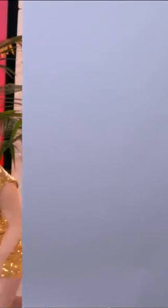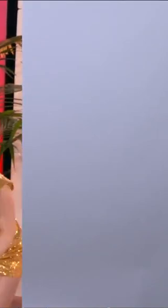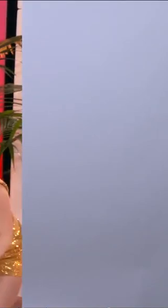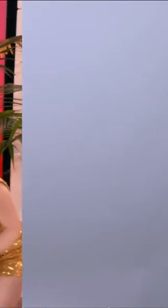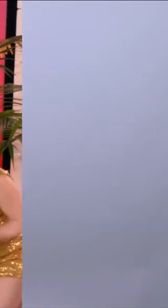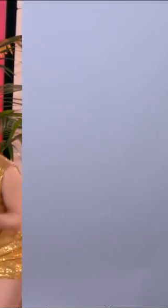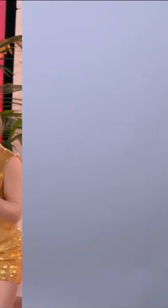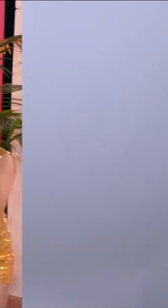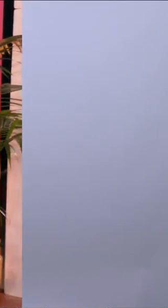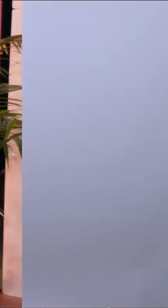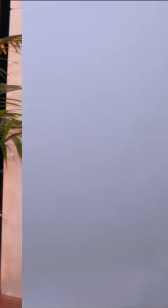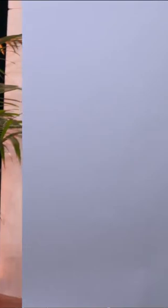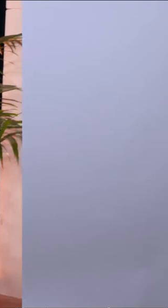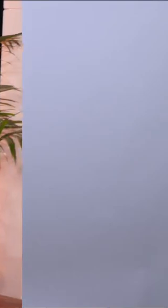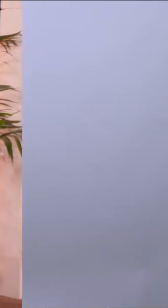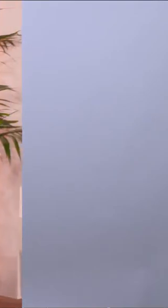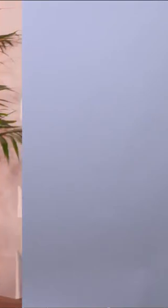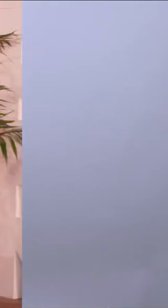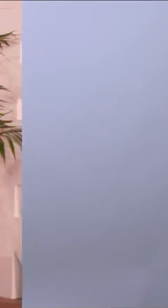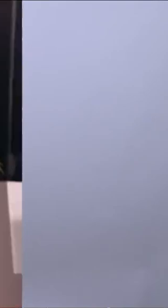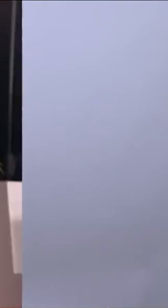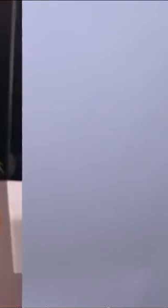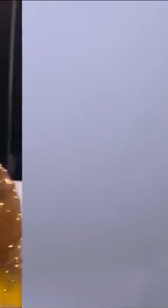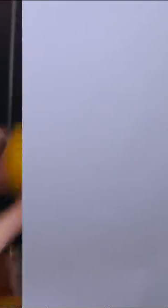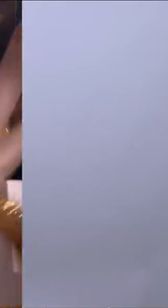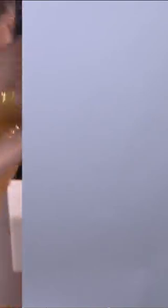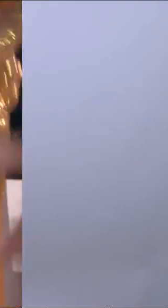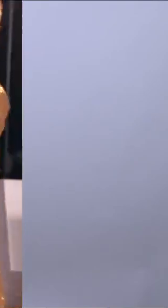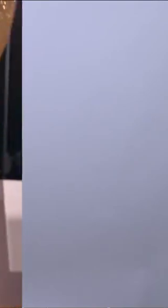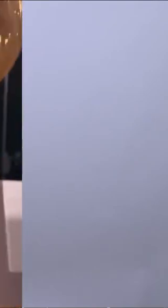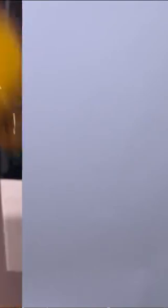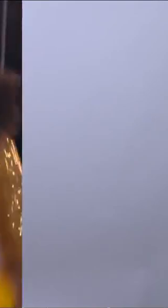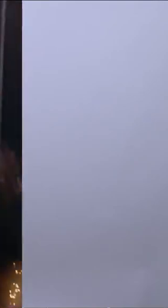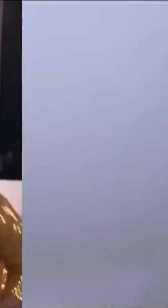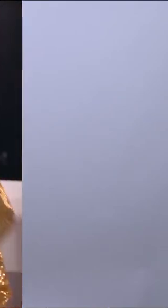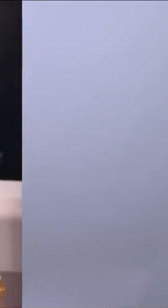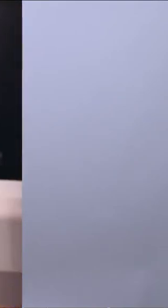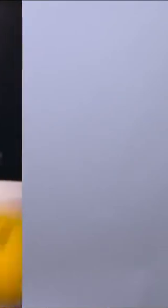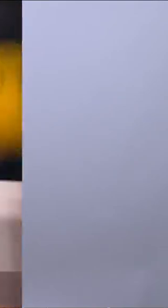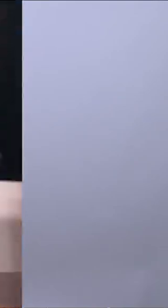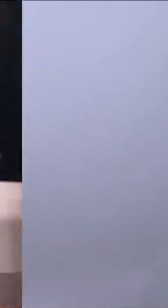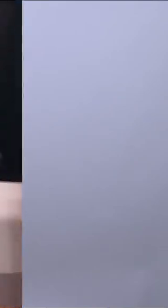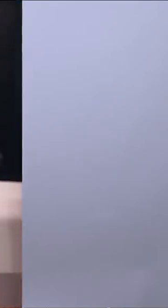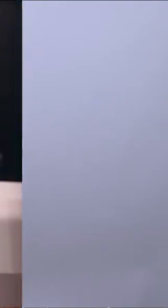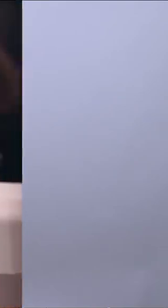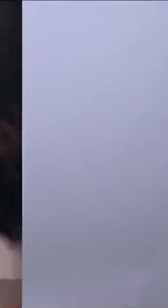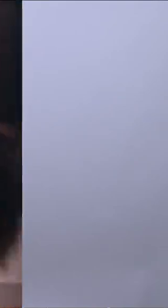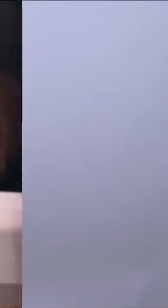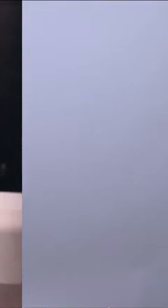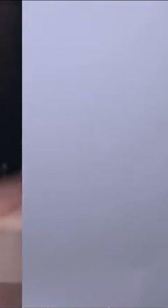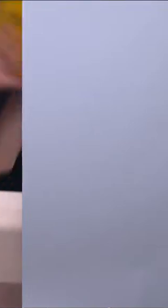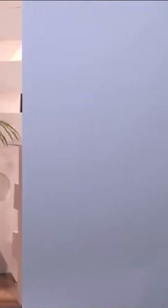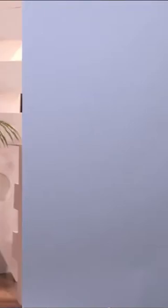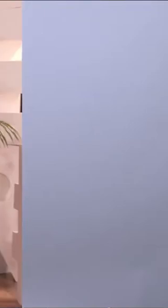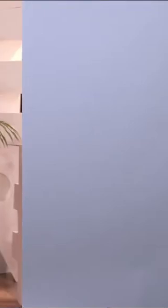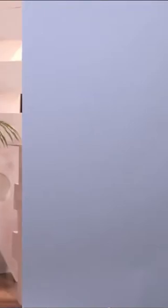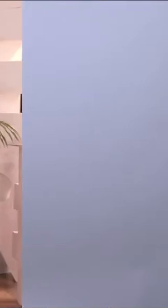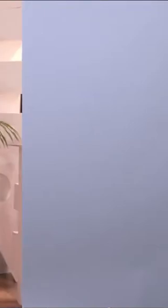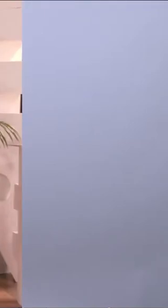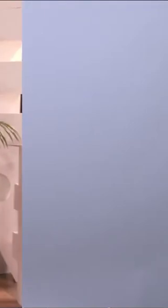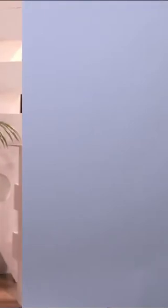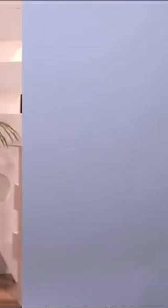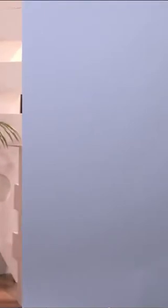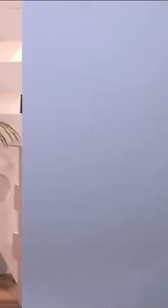두 손엔 가득한 fat checks 궁금하면 해봐 fact check 눈높인 꼭대기 물 만난 물고기 좀 톡해